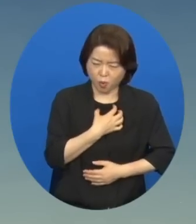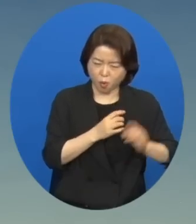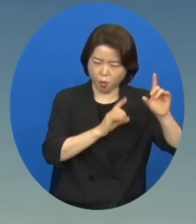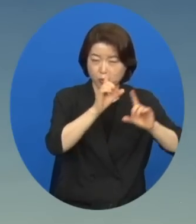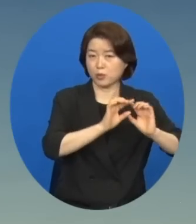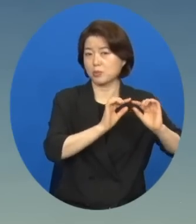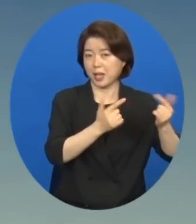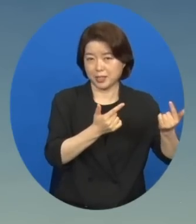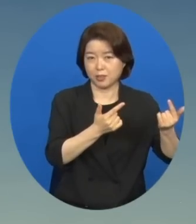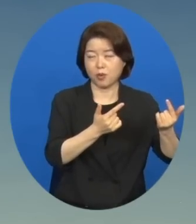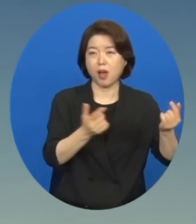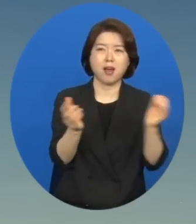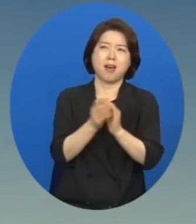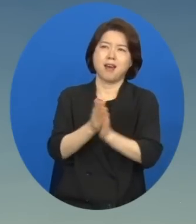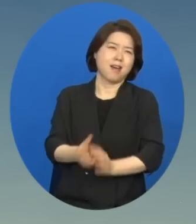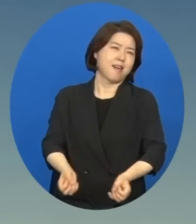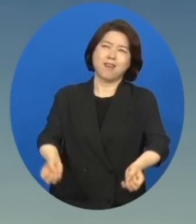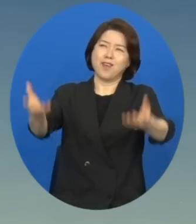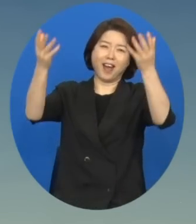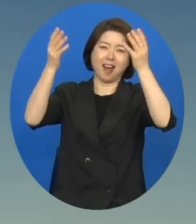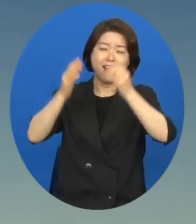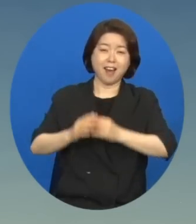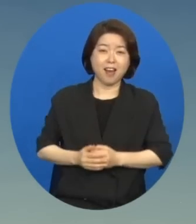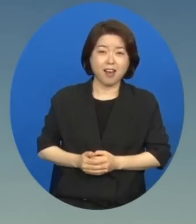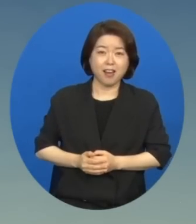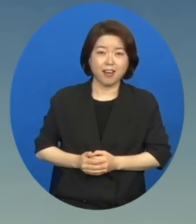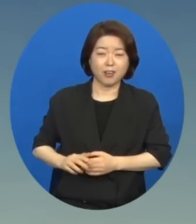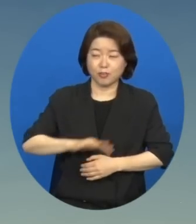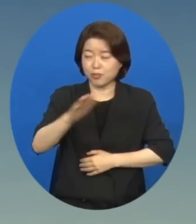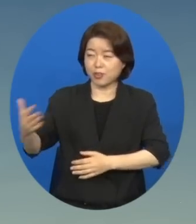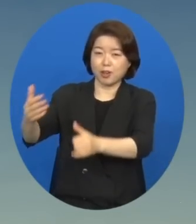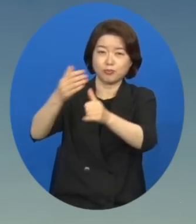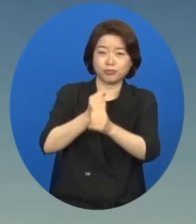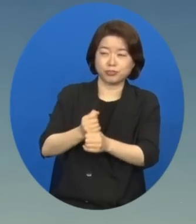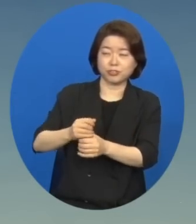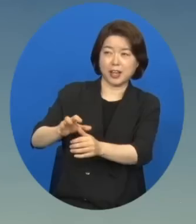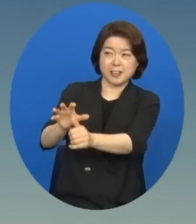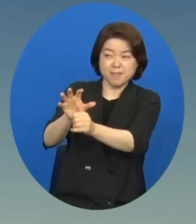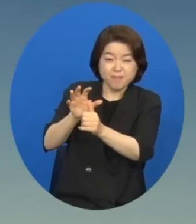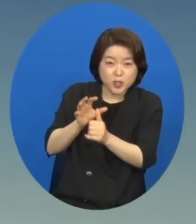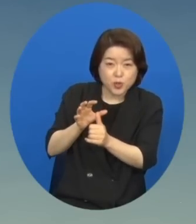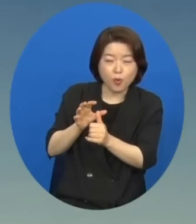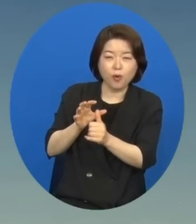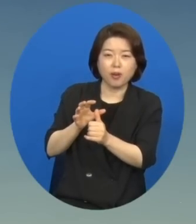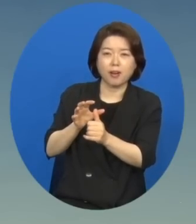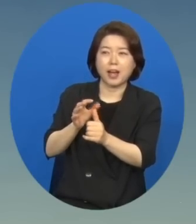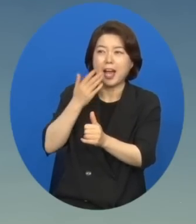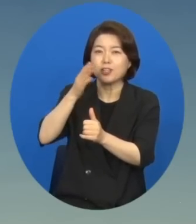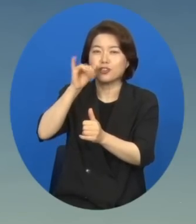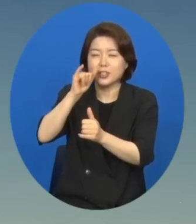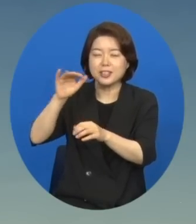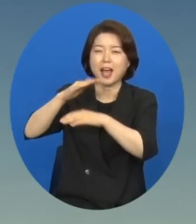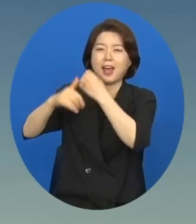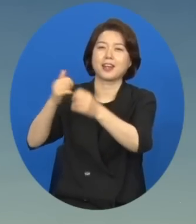아니고 할렐루야 하면서 우리가 붙잡고 사용해야 될 하나님의 선물인